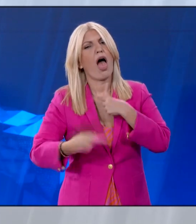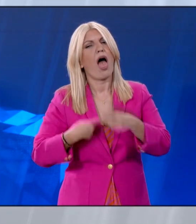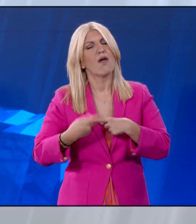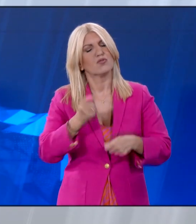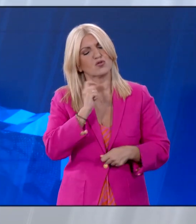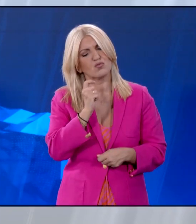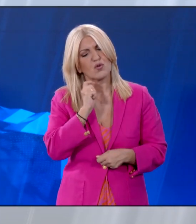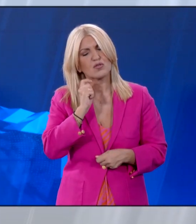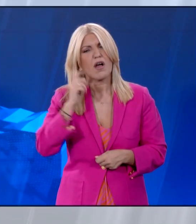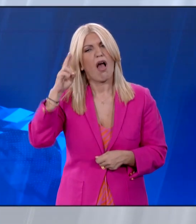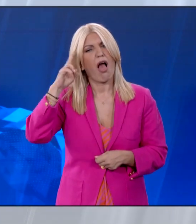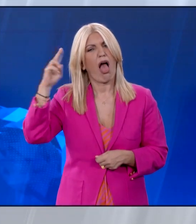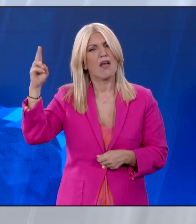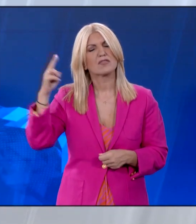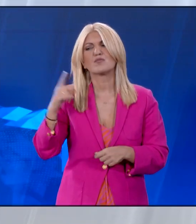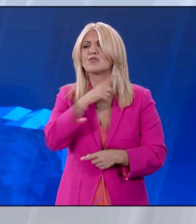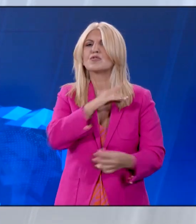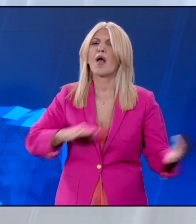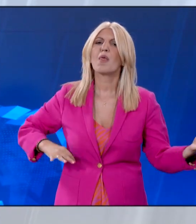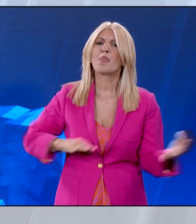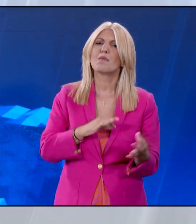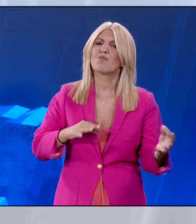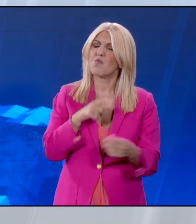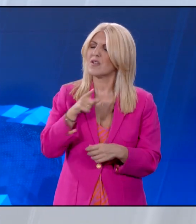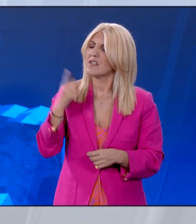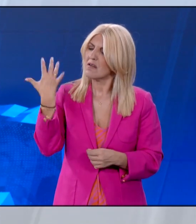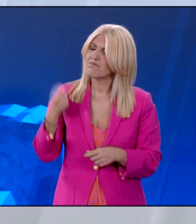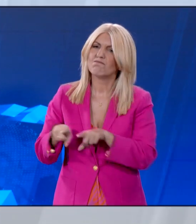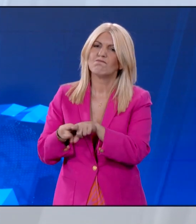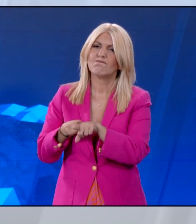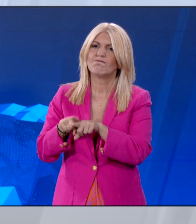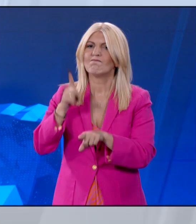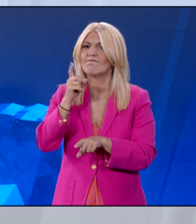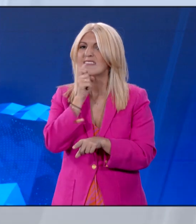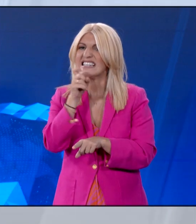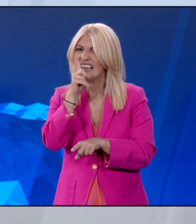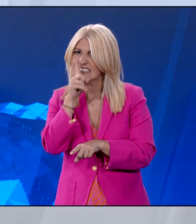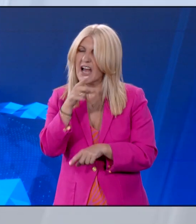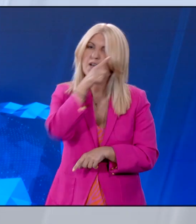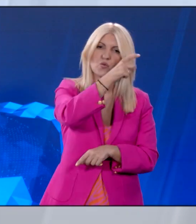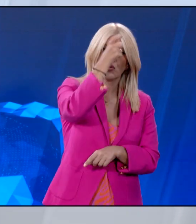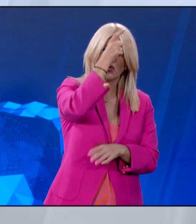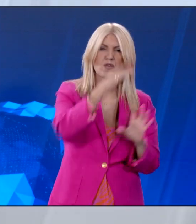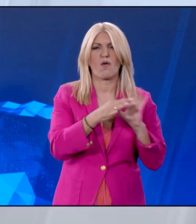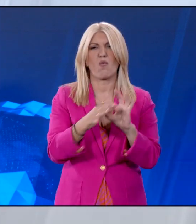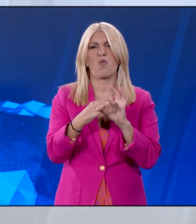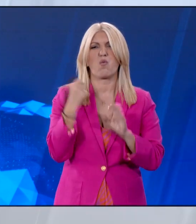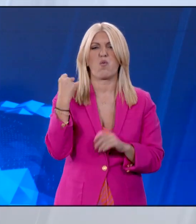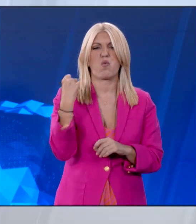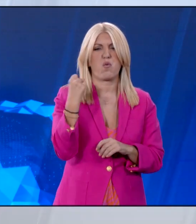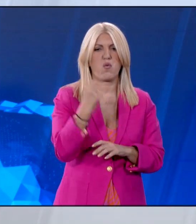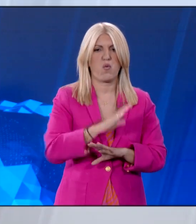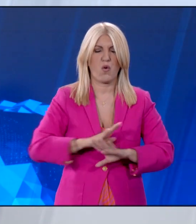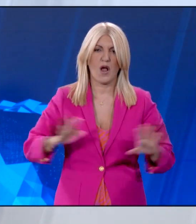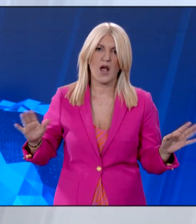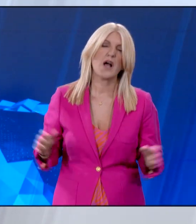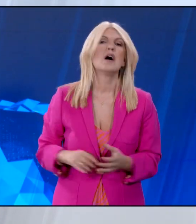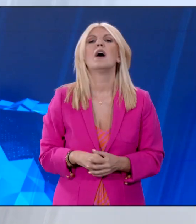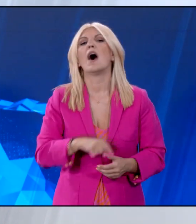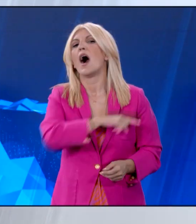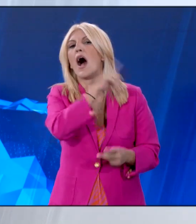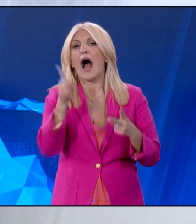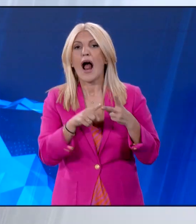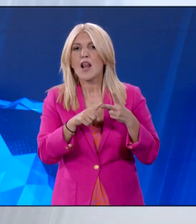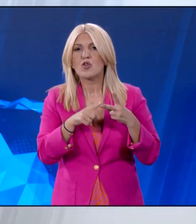ενώ διατηρεί πολύ καλές σχέσεις με την Τουρκία και το Κατάρ, όπου μένει εδώ και χρόνια. Άλλο όνομα που κυκλοφορεί είναι του